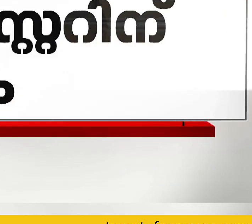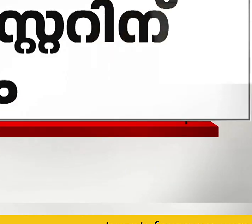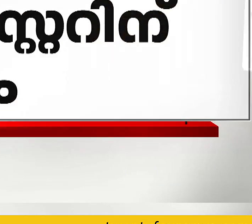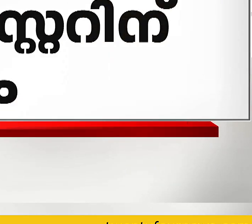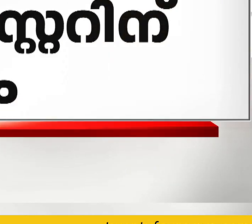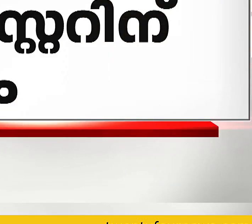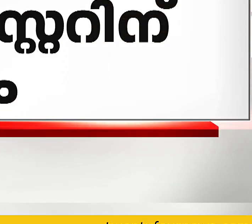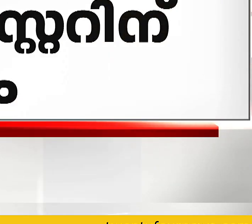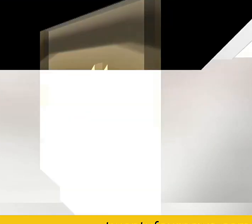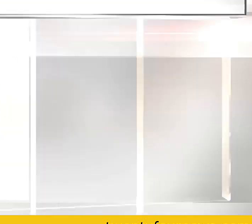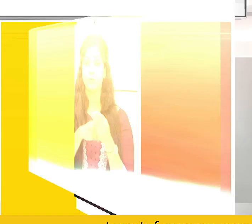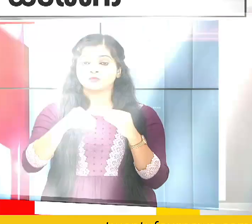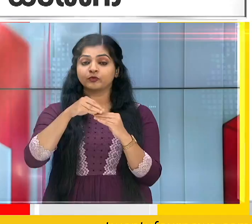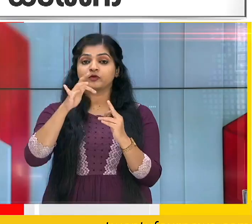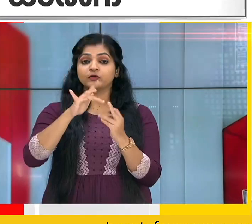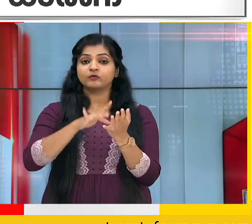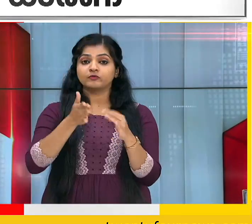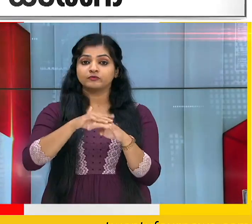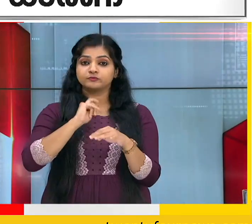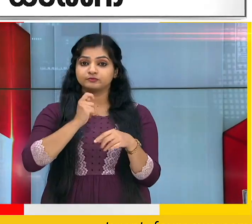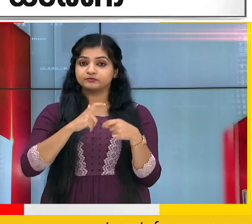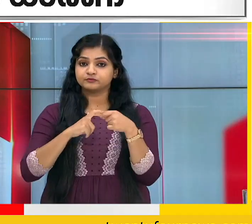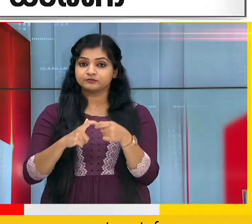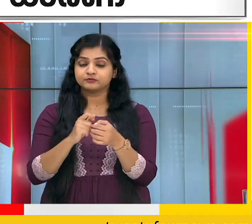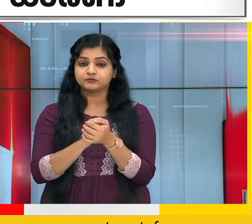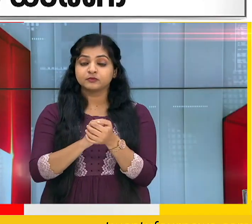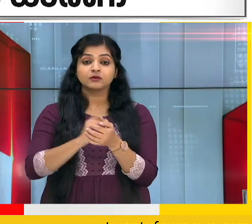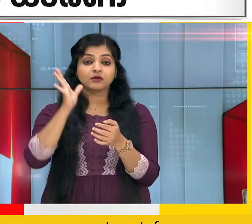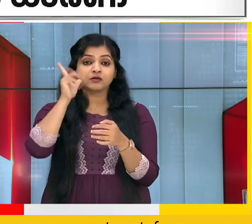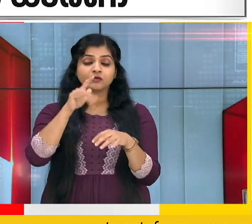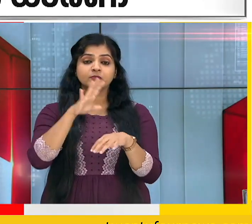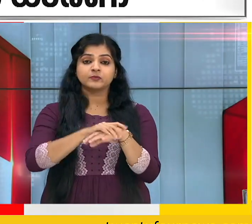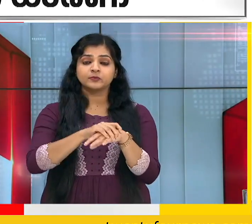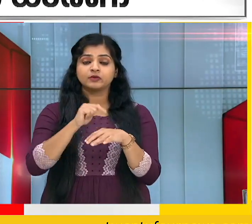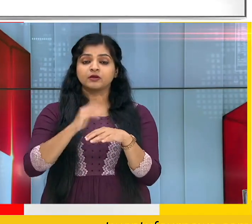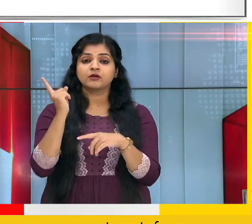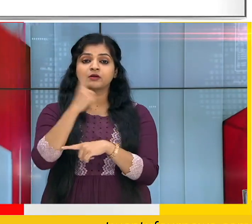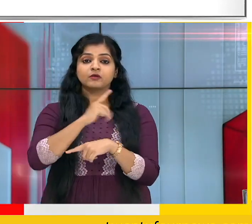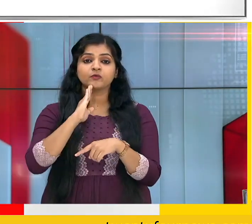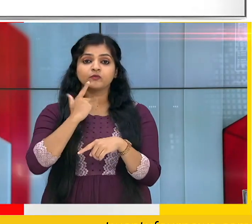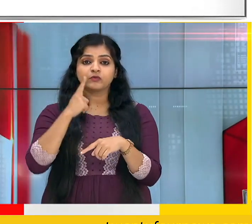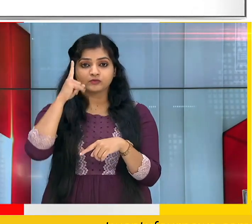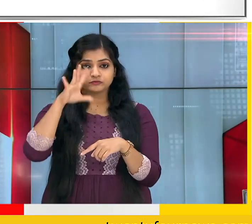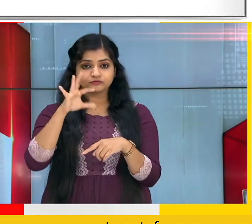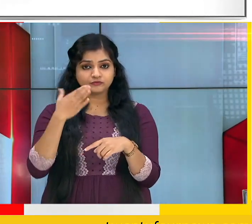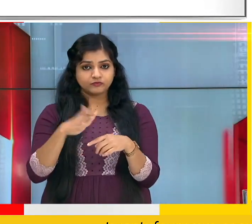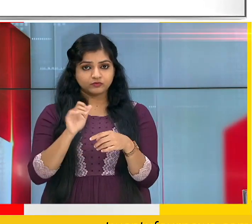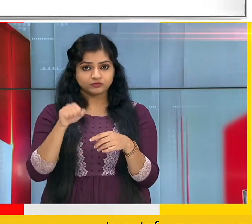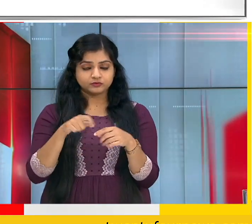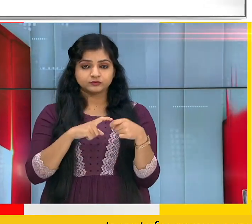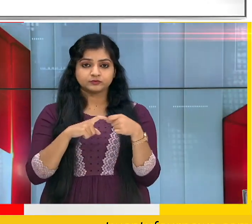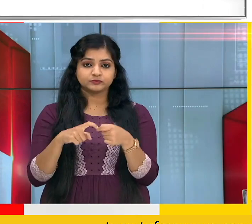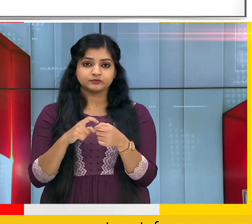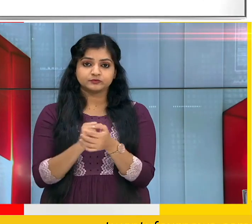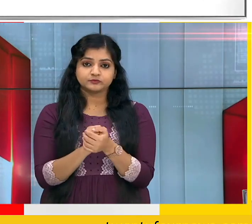ചേരുന്നുണ്ട് വിവരങ്ങളുമായി ഇടുക്കിയിൽ നിന്ന്. രാഹുൽ, അങ്ങനെയെങ്കിൽ അരിക്കൊമ്പനെ പിടികൂടുന്നത് എന്നാണ് എന്നുള്ള ഒരു തീയതിയിലേക്ക് ഇതുവരെ എത്തിച്ചേർന്നിട്ടില്ല എന്ന് വേണമല്ലേ